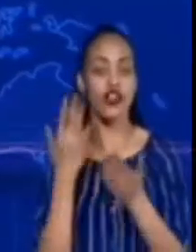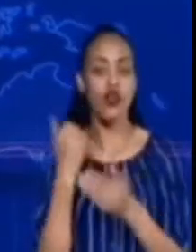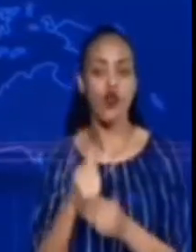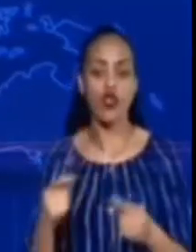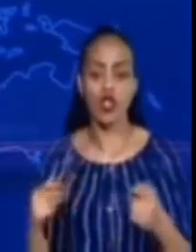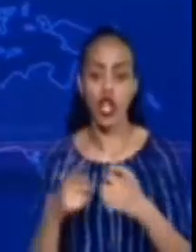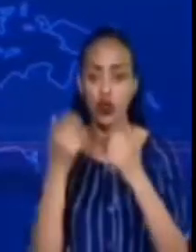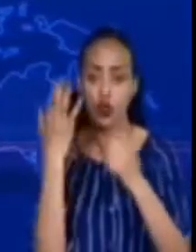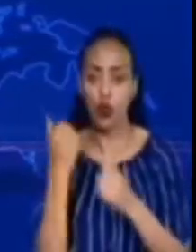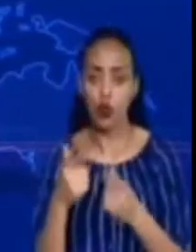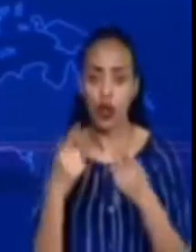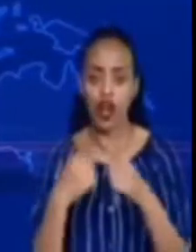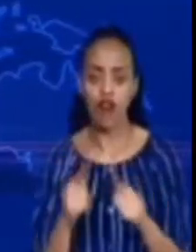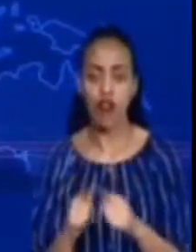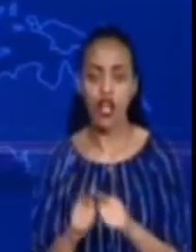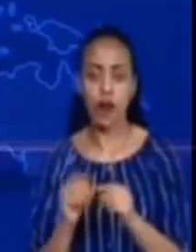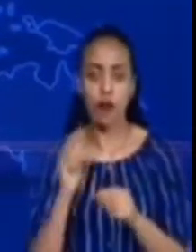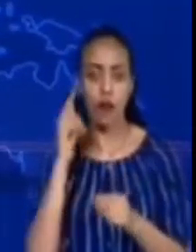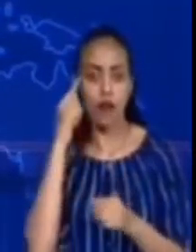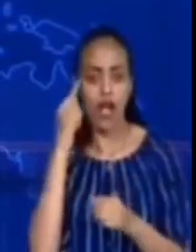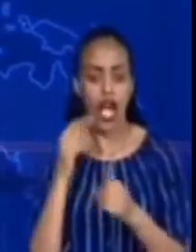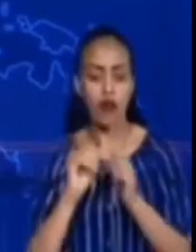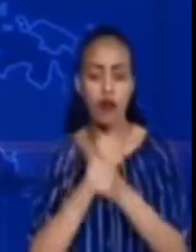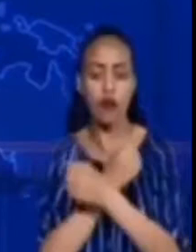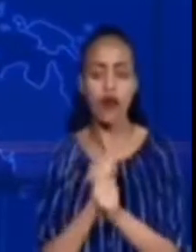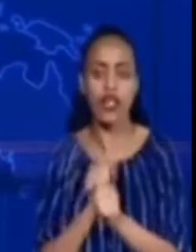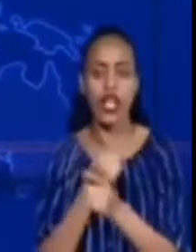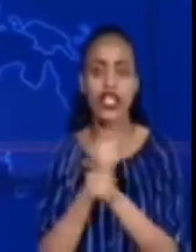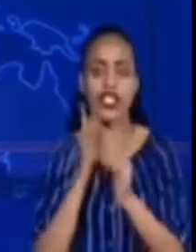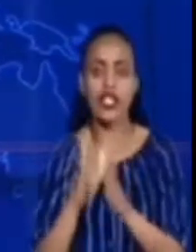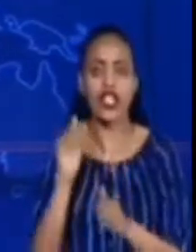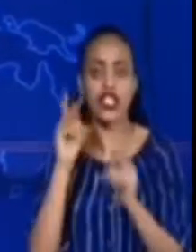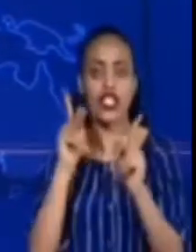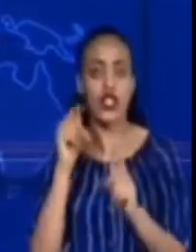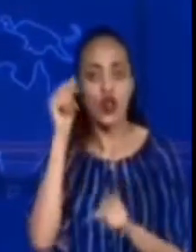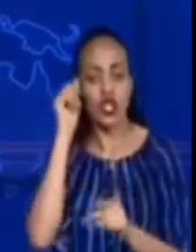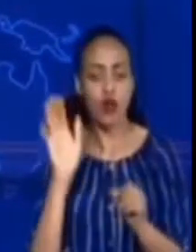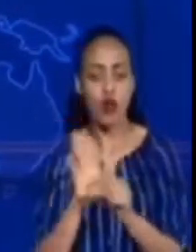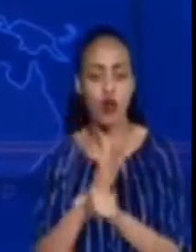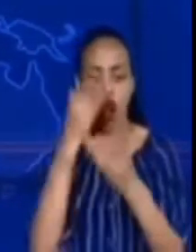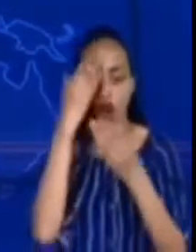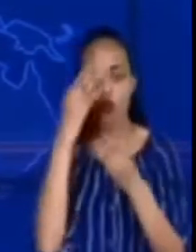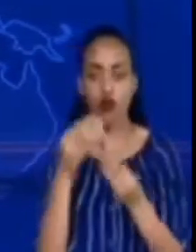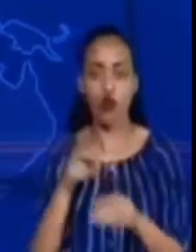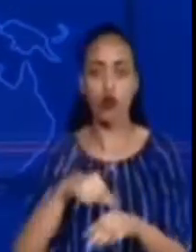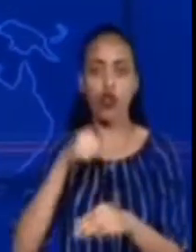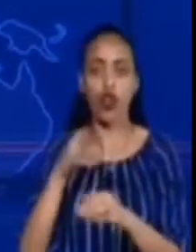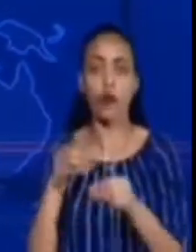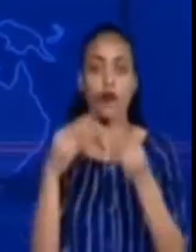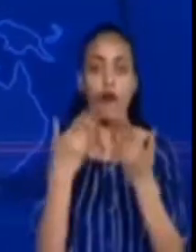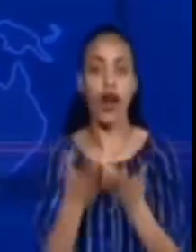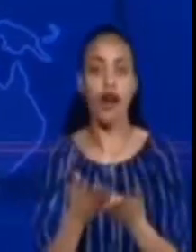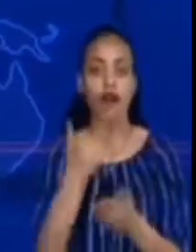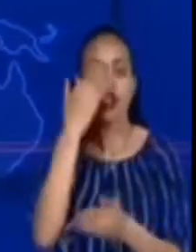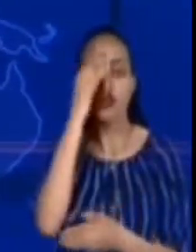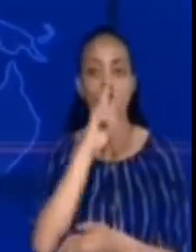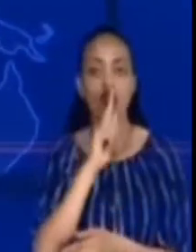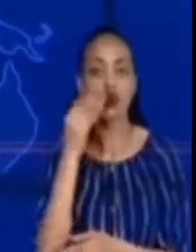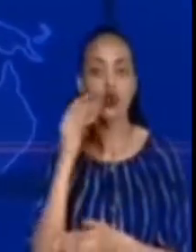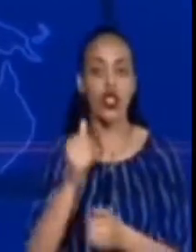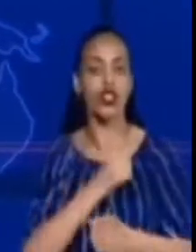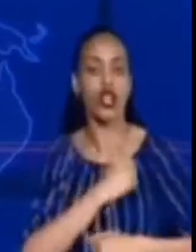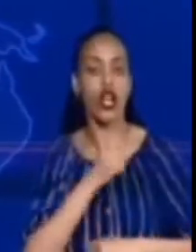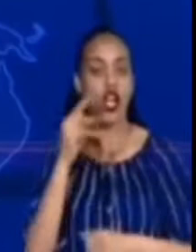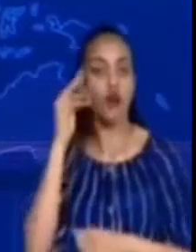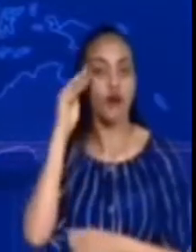موتو بالنبر اندو اسكي اندو لا سماچو زاري بتام ميگرماچو نگر مني اني زاري